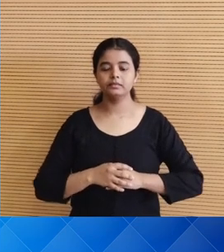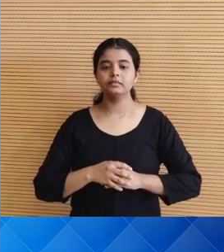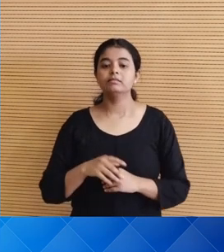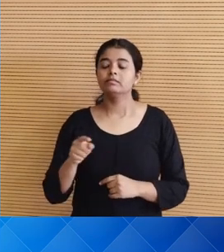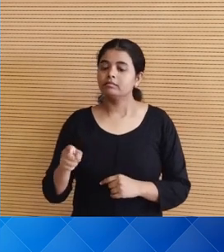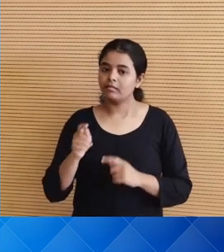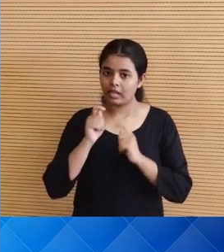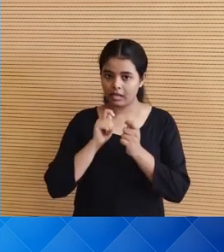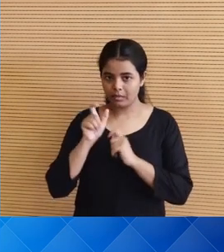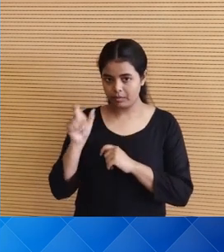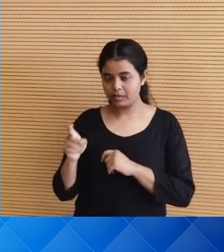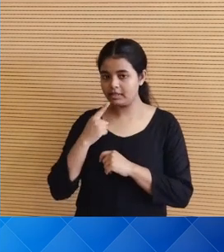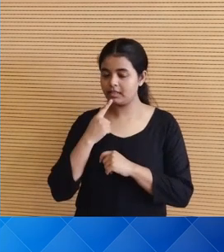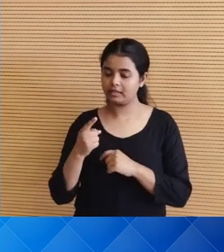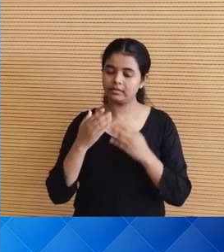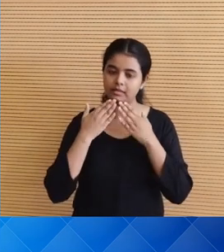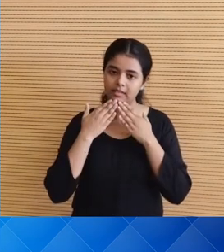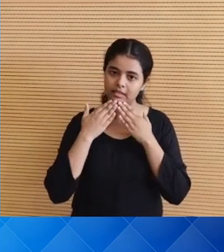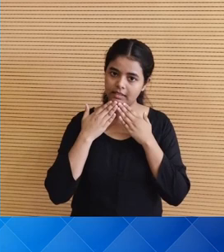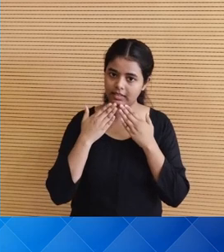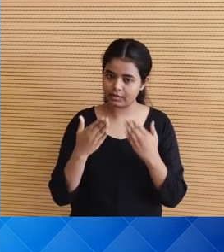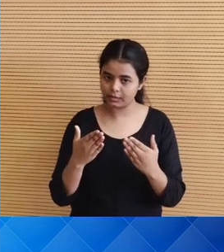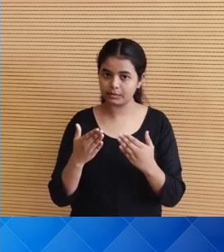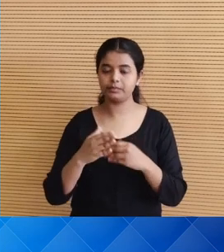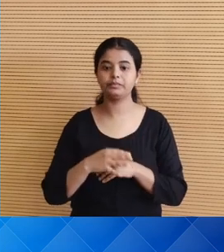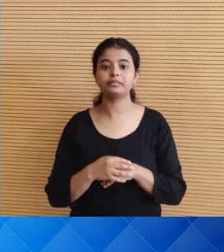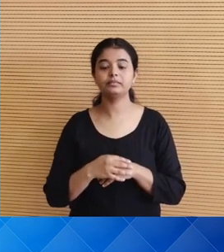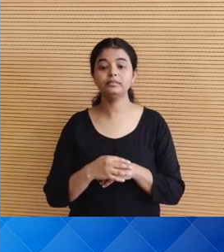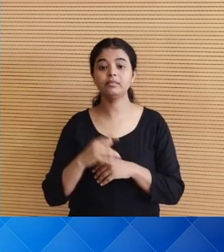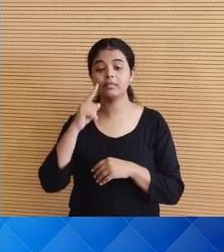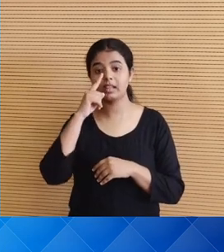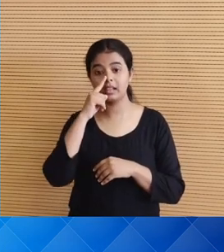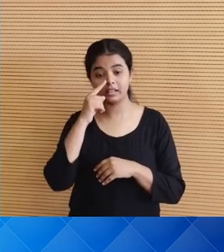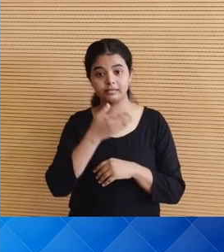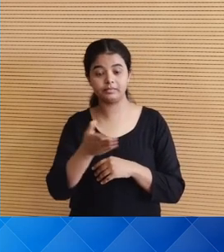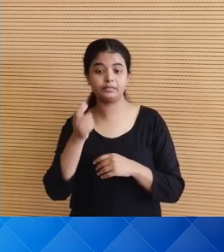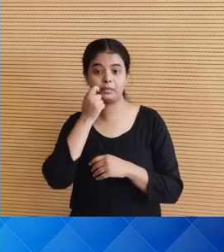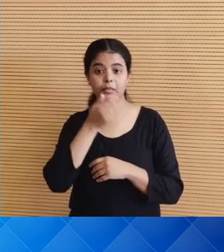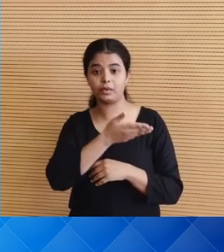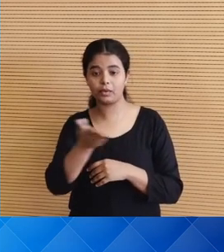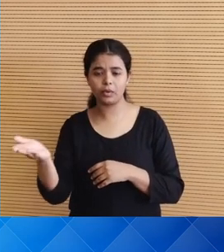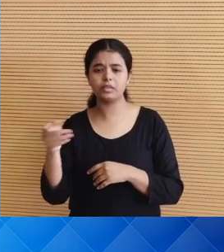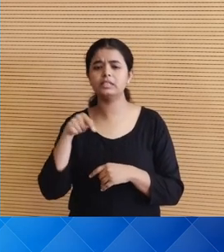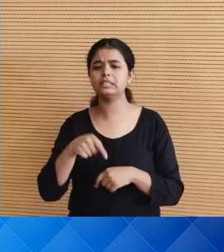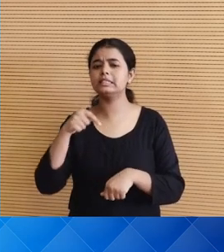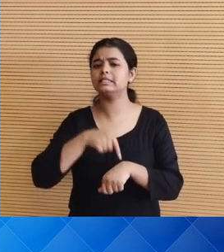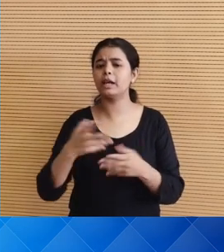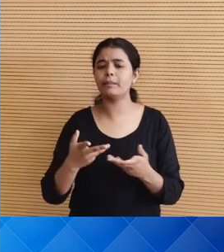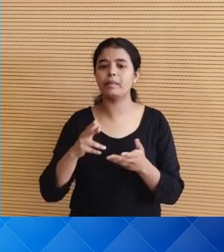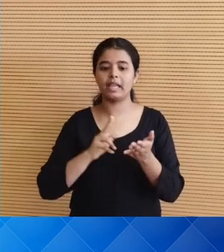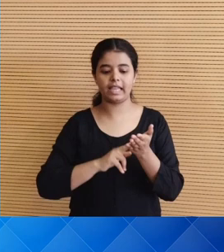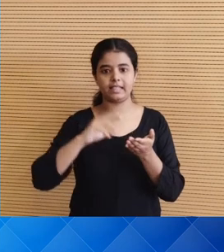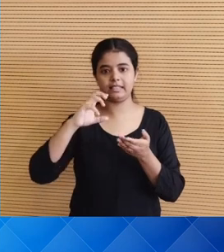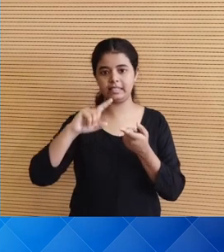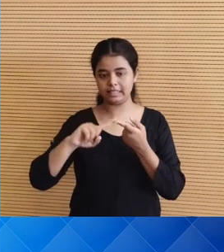बहुत बहुत धन्यवाद. आभार मैडम. लेडीज एंड जेंटलमैन, दिस इज द टाइम टू नो मोर अबाउट नेशनल करिकुलम फ्रेमवर्क